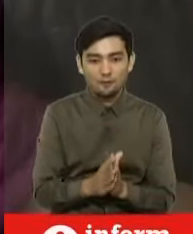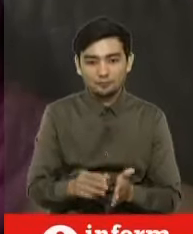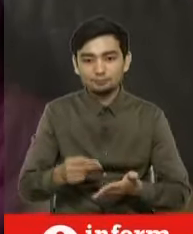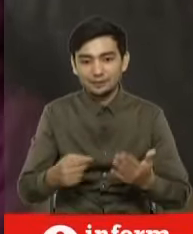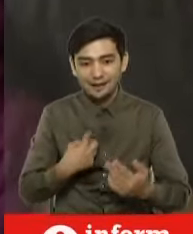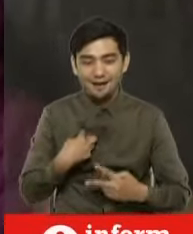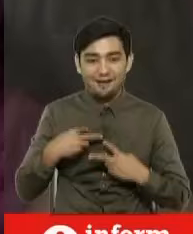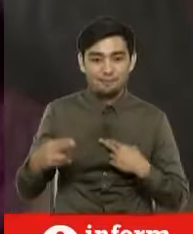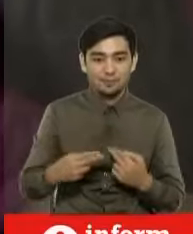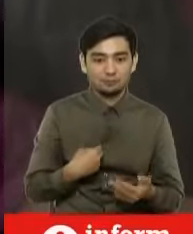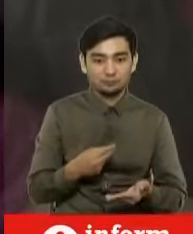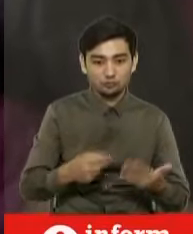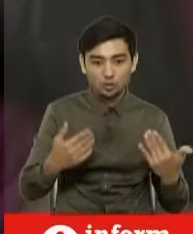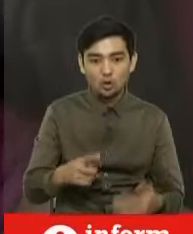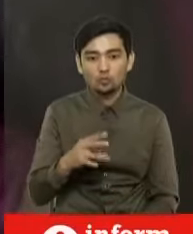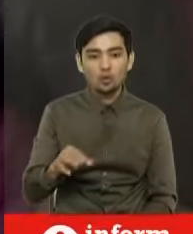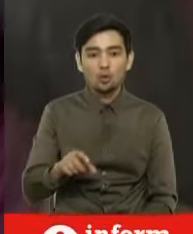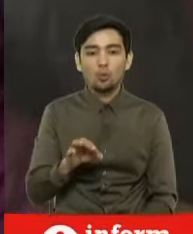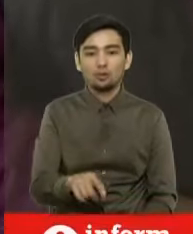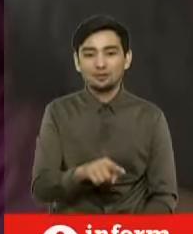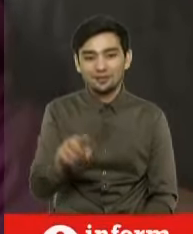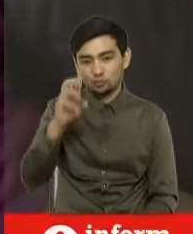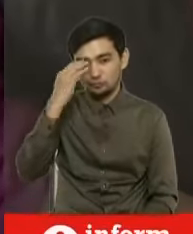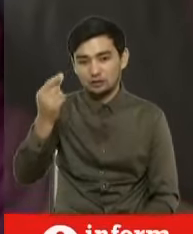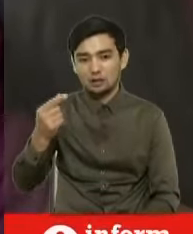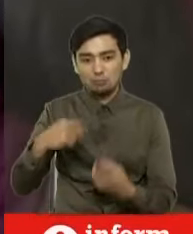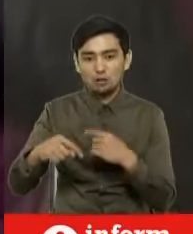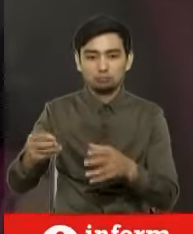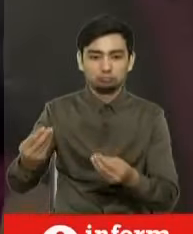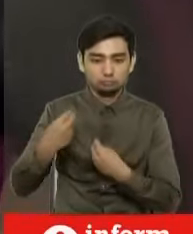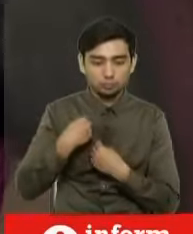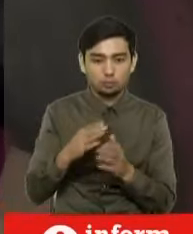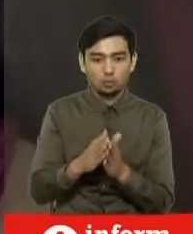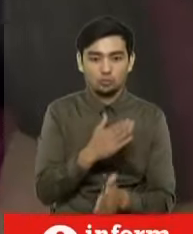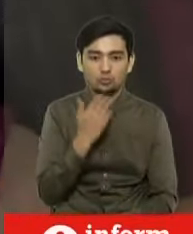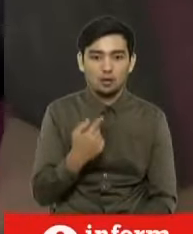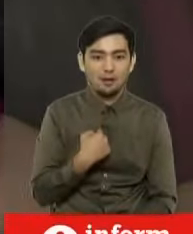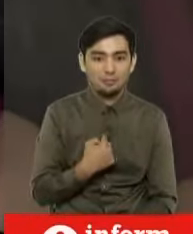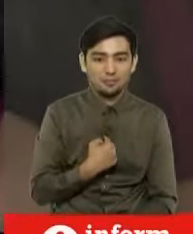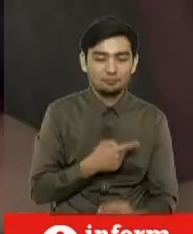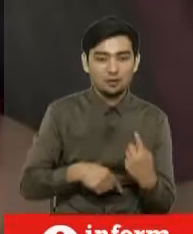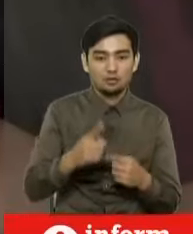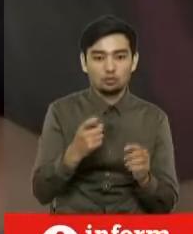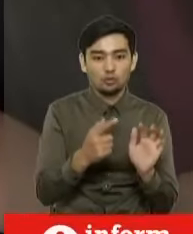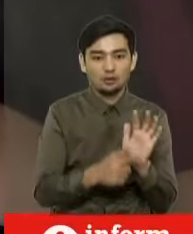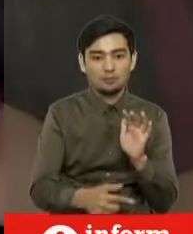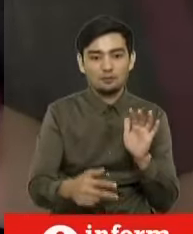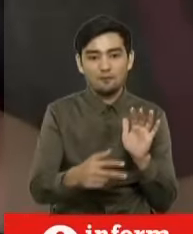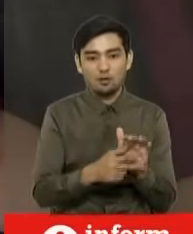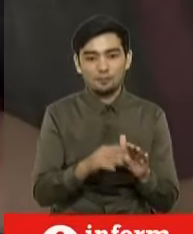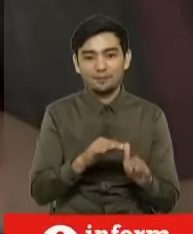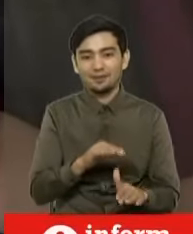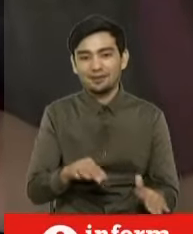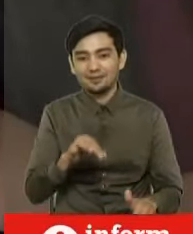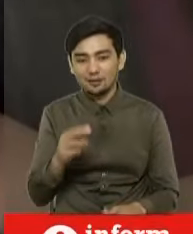сияқты. Бірақ олардан талап етіп отырған жоқ, ақшаны қайтарып бер деп. Ал біз мына 178 садиктен талап